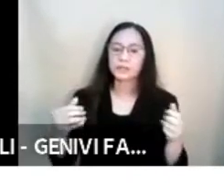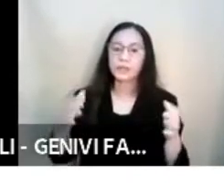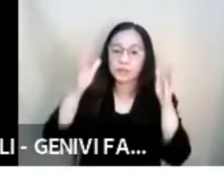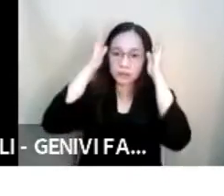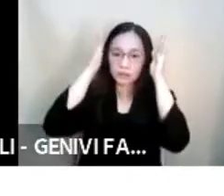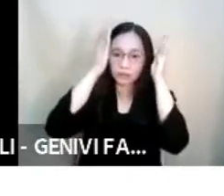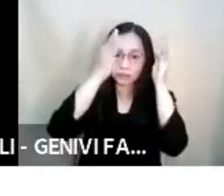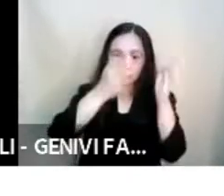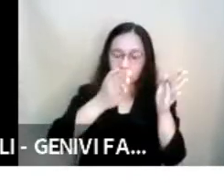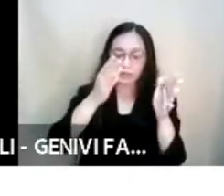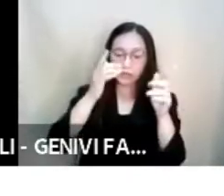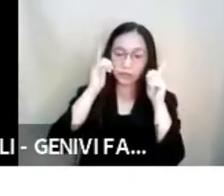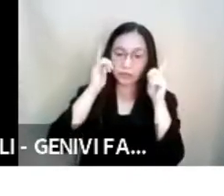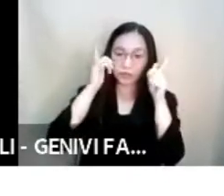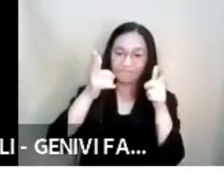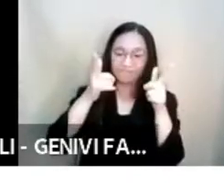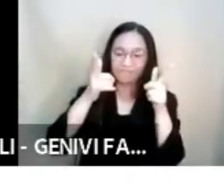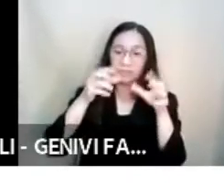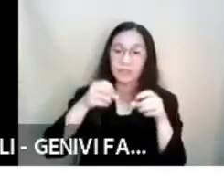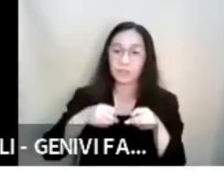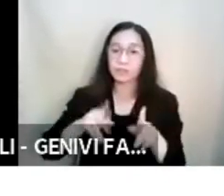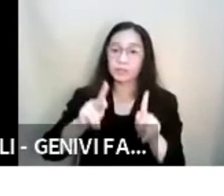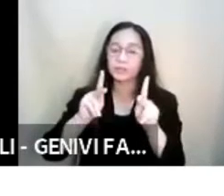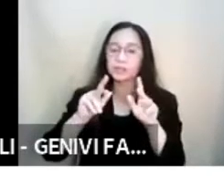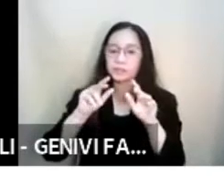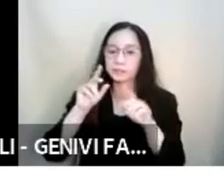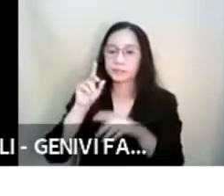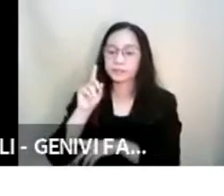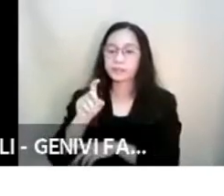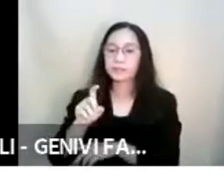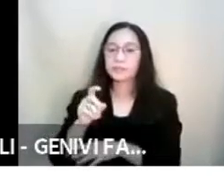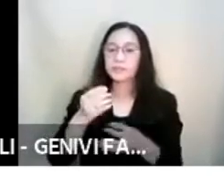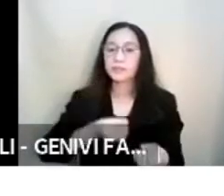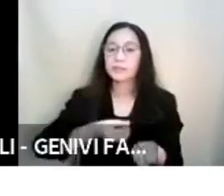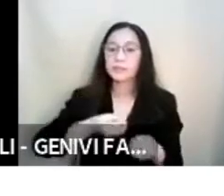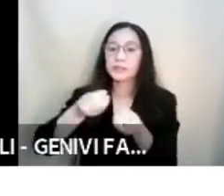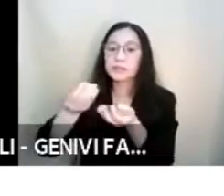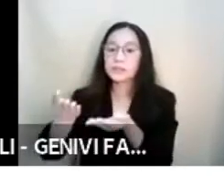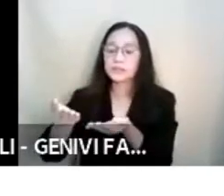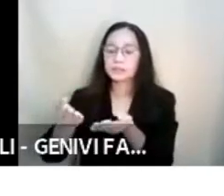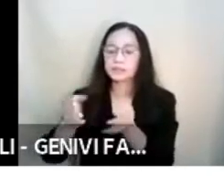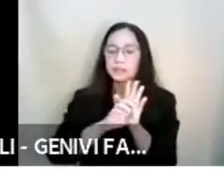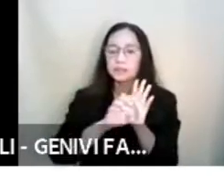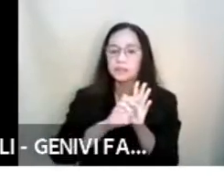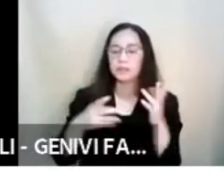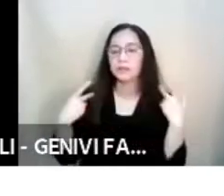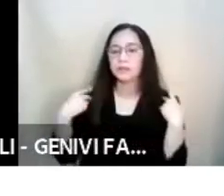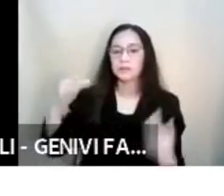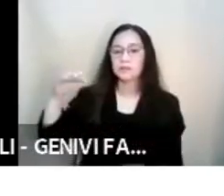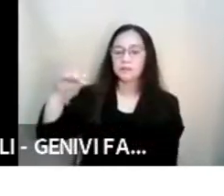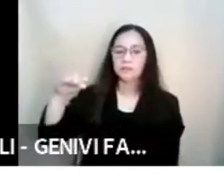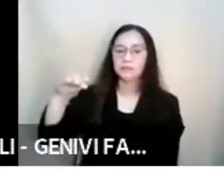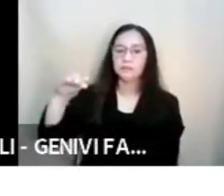what we look for. Yun yung opportunities na dapat i-provide natin sa kanya. So kung halimbawa you have a child